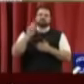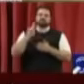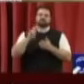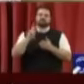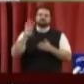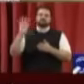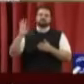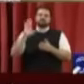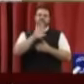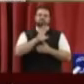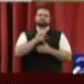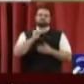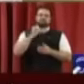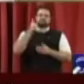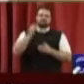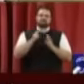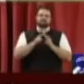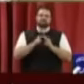17. Pe mâine!